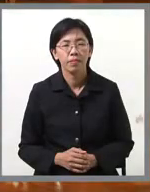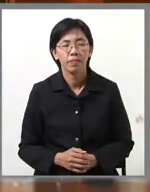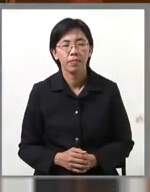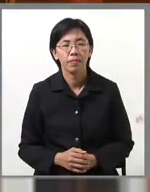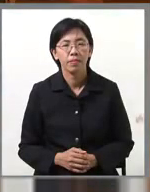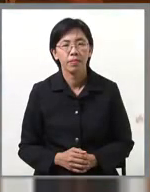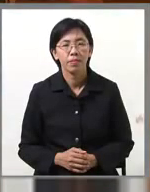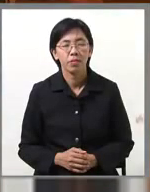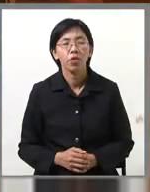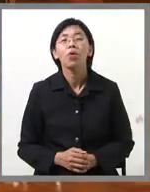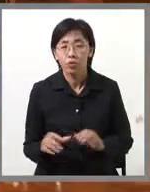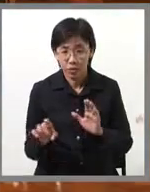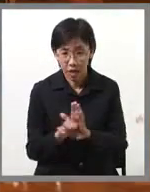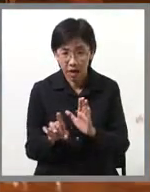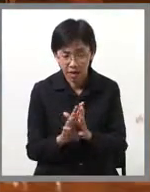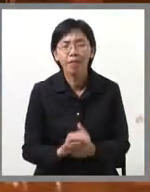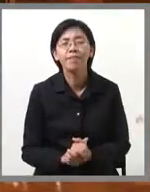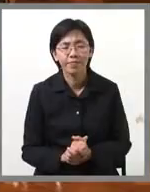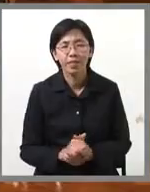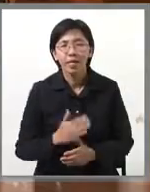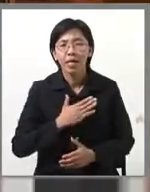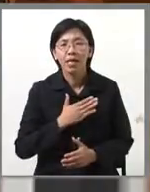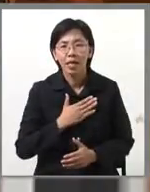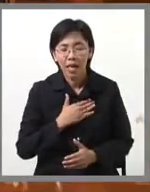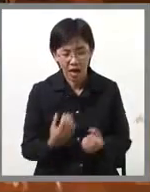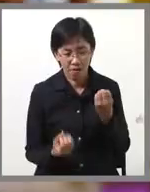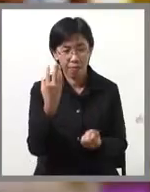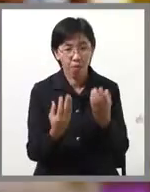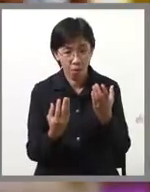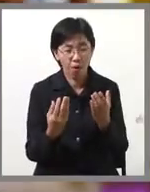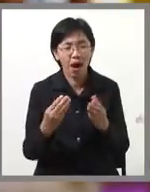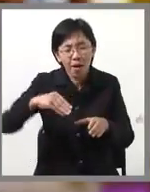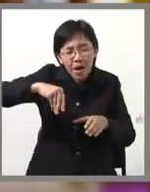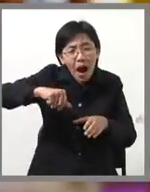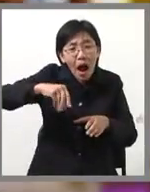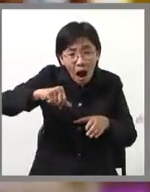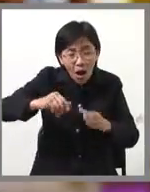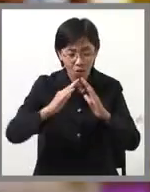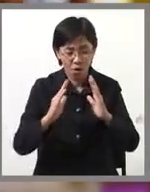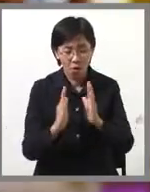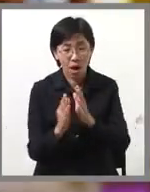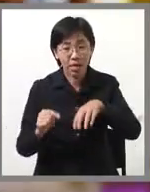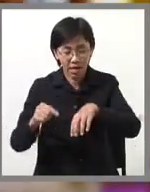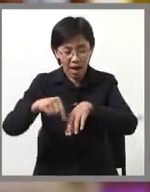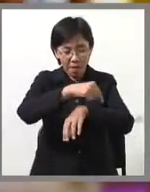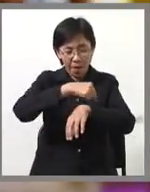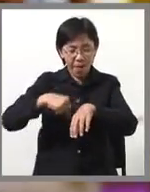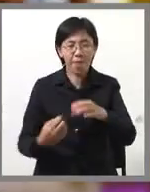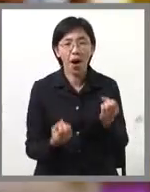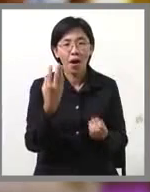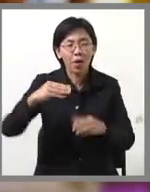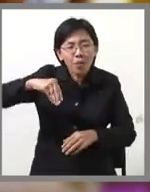แล้วก็สุดท้ายก็คือว่าเราก็ยังได้ปลูกมะนาวรอบวัดด้วยที่ว่ามะนาวว ัดมะนาว ว่าง่ายนะ